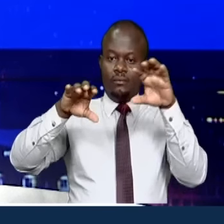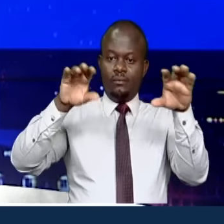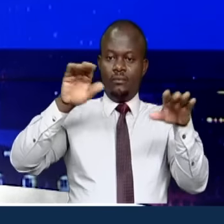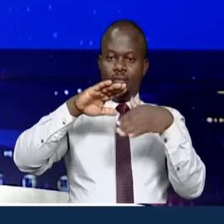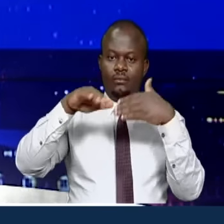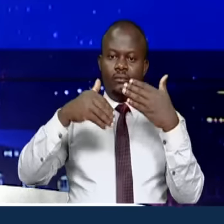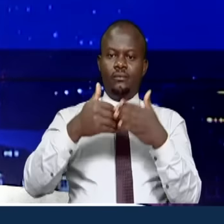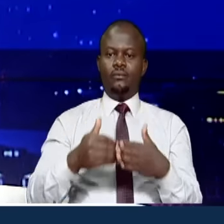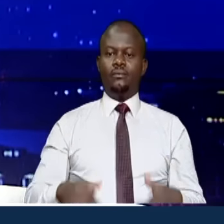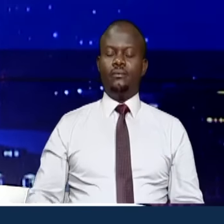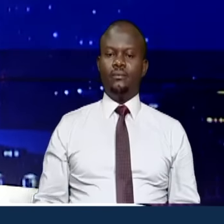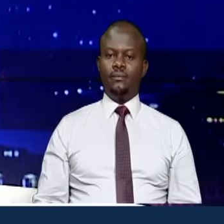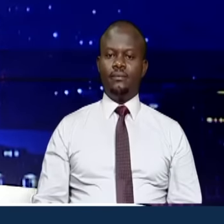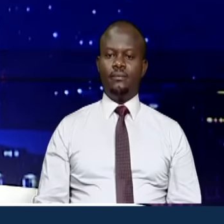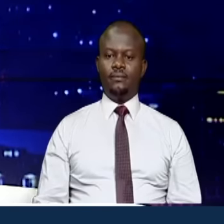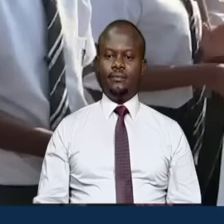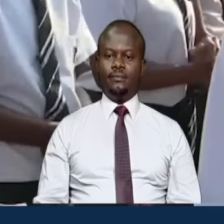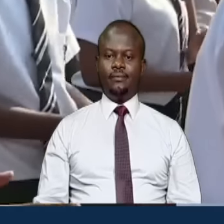na Calixte Kaberuka.